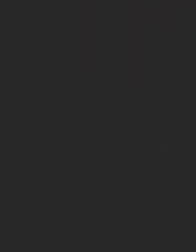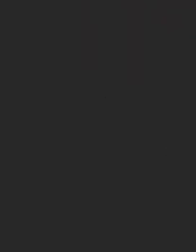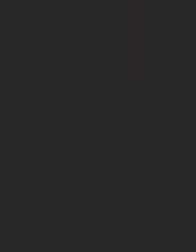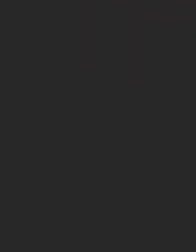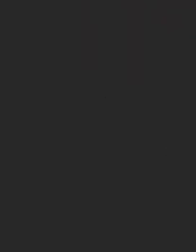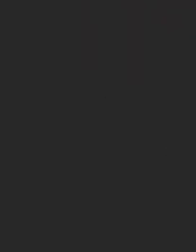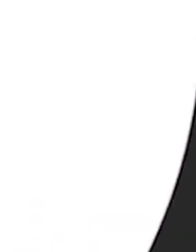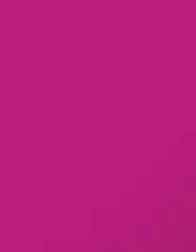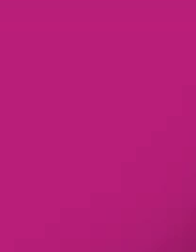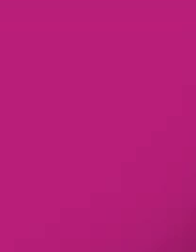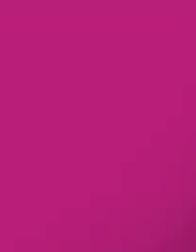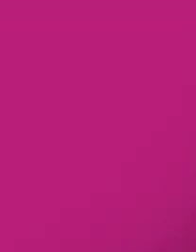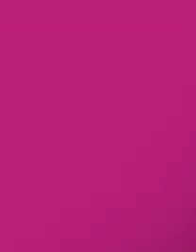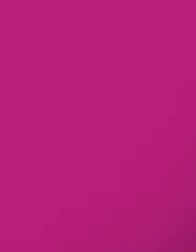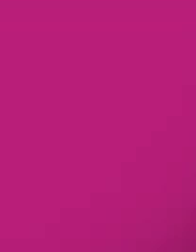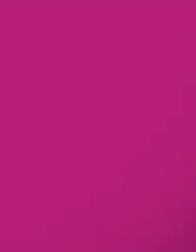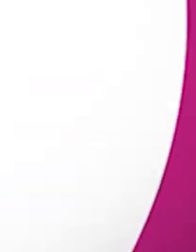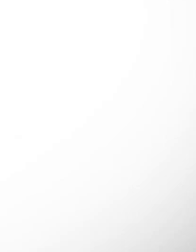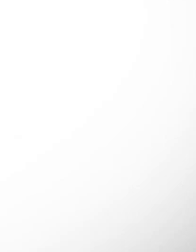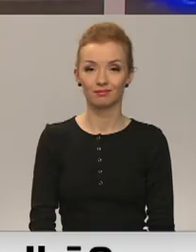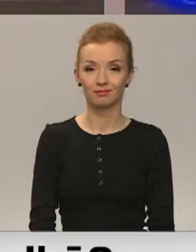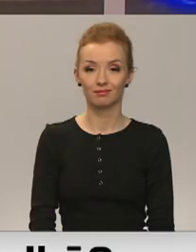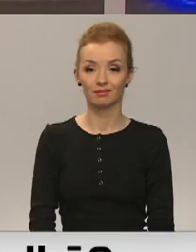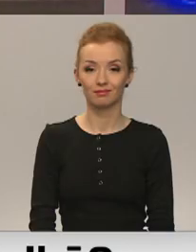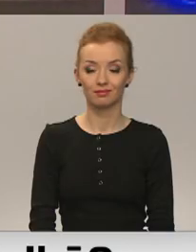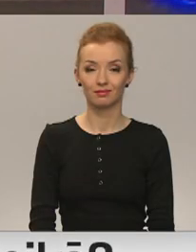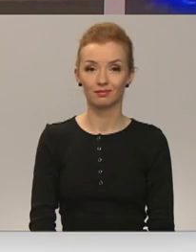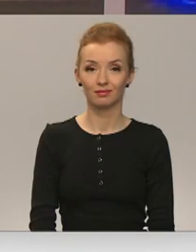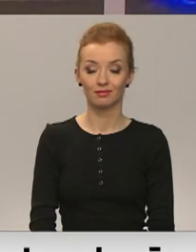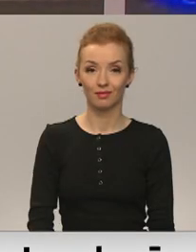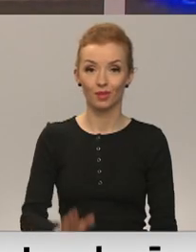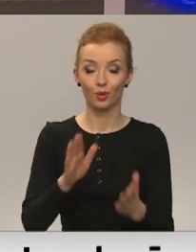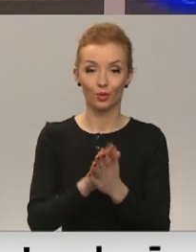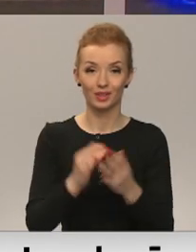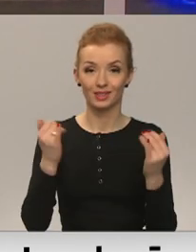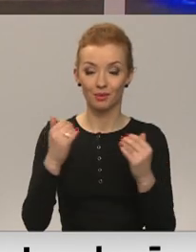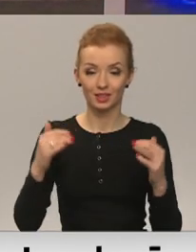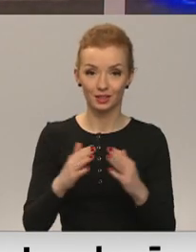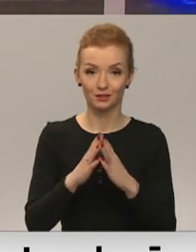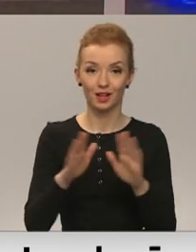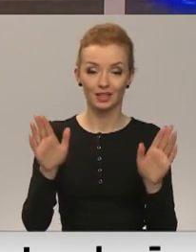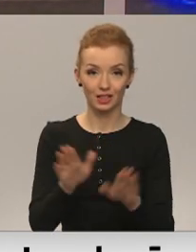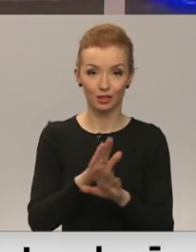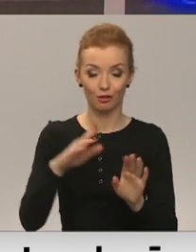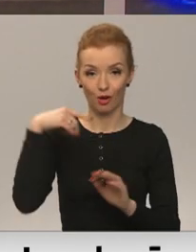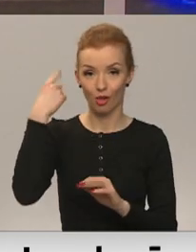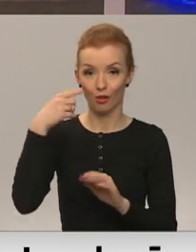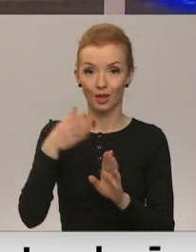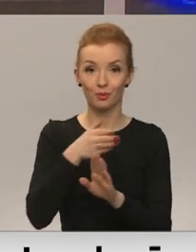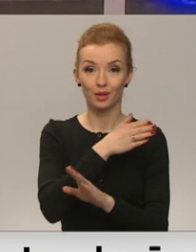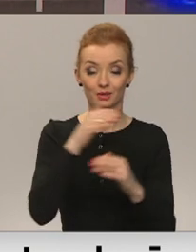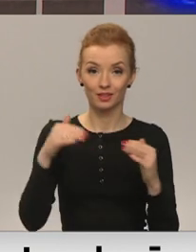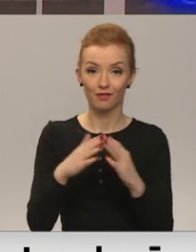Re! Viss ēters ir te! Uz kopīgu Ziemassvētku sadziedāšanos Londonā pirms svētku